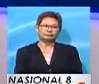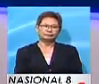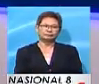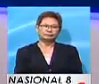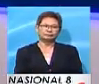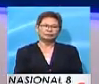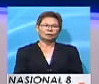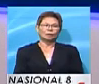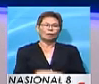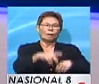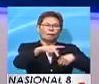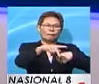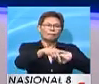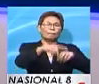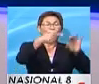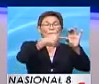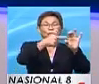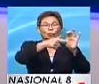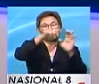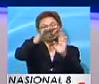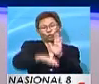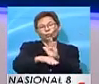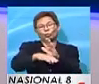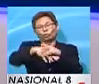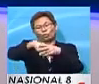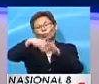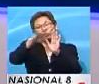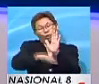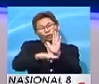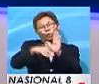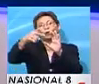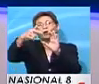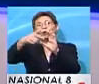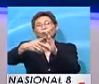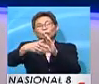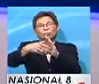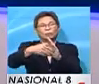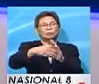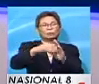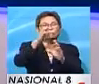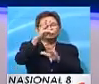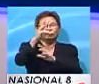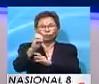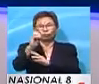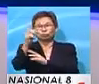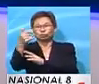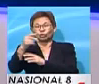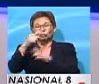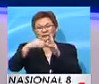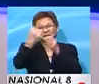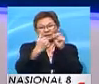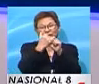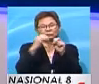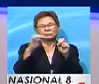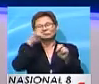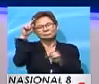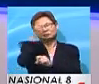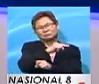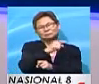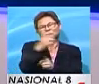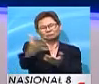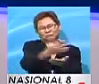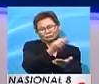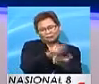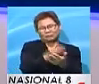langkah Petronas mengurangkan pengeluaran 20000 Tong minyak mentah sehari bermula tahun depan tidak akan memberi kesan ketara kepada